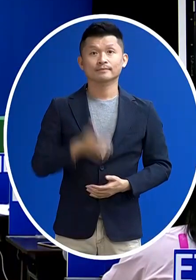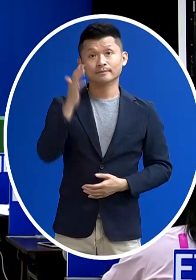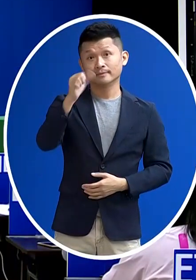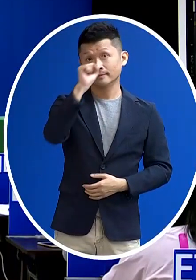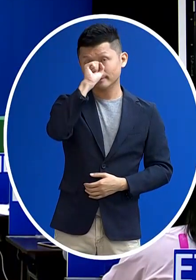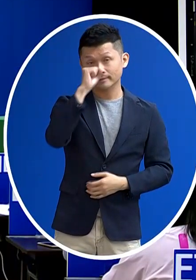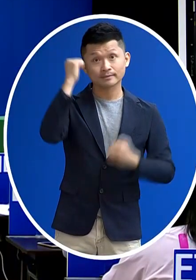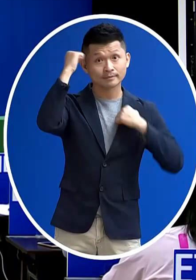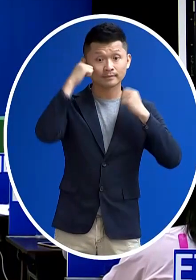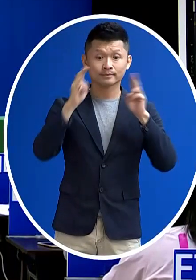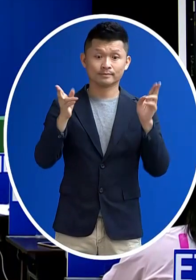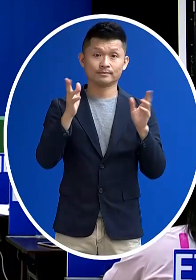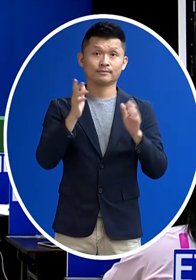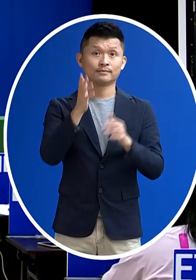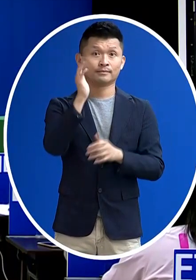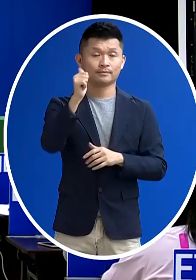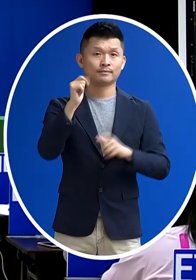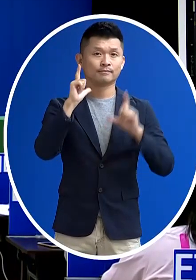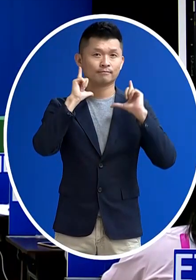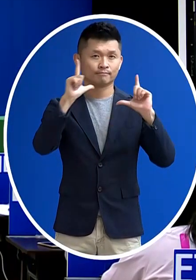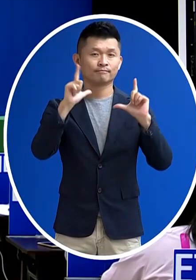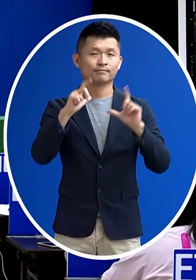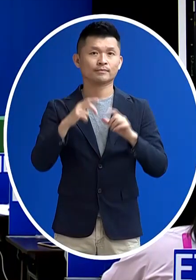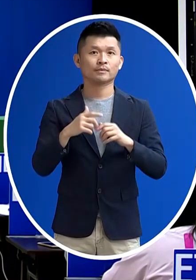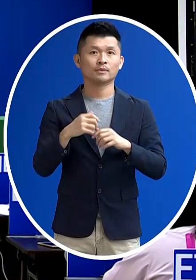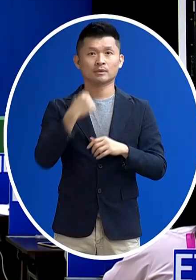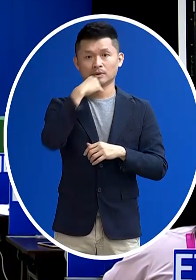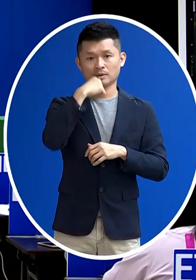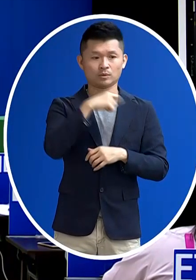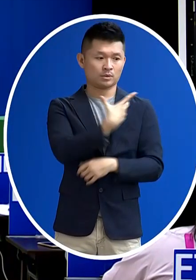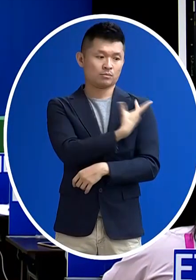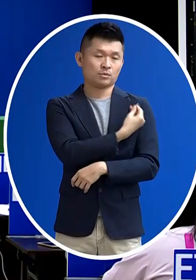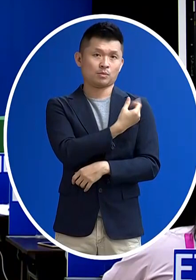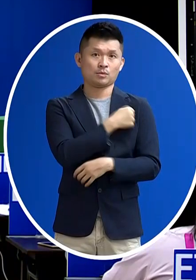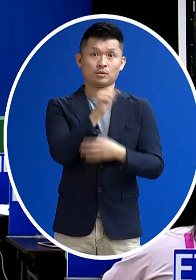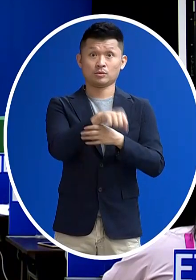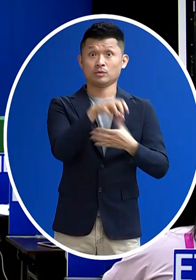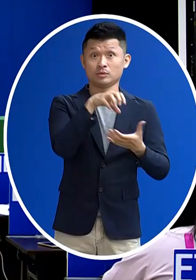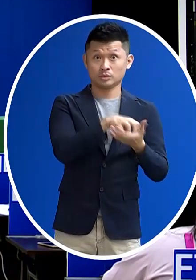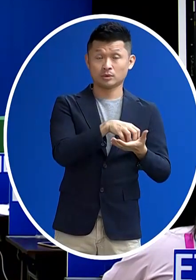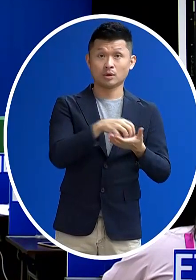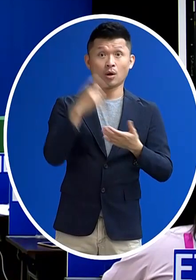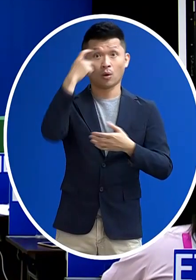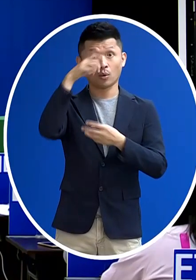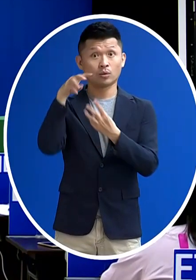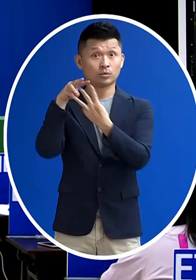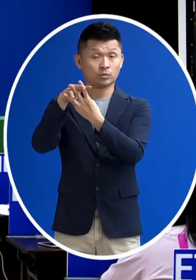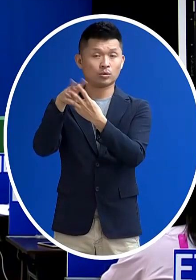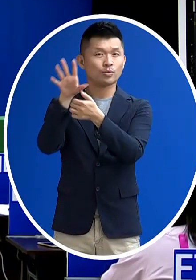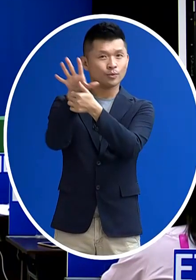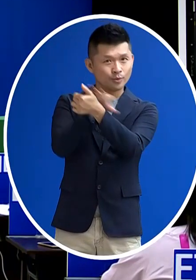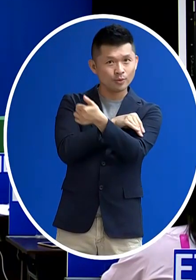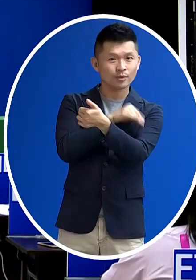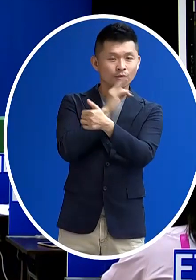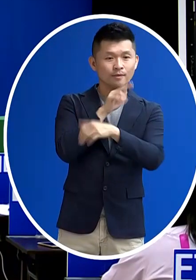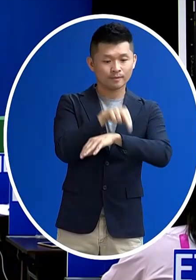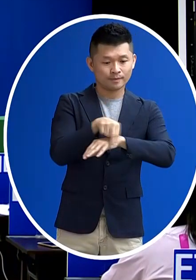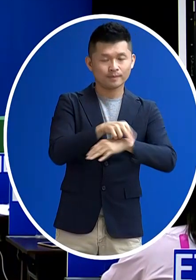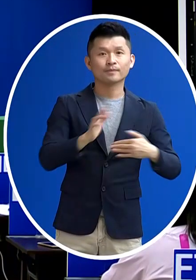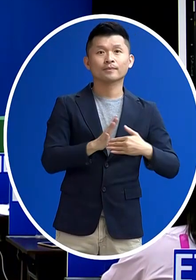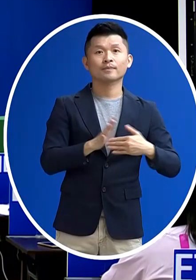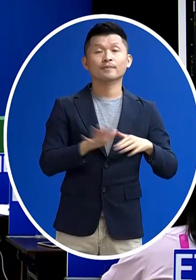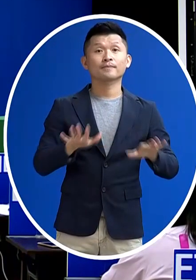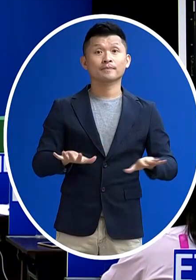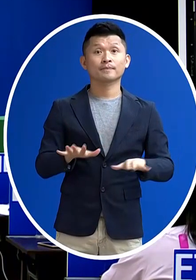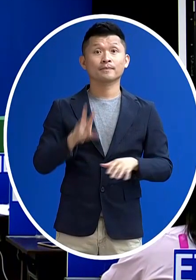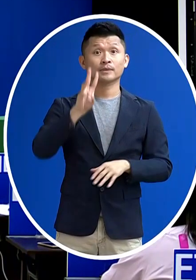长官好，早上指挥官在卫环委员会有表示，台湾国际疫苗电子认证已经模仿欧洲的模式，就是完成规划，然后目